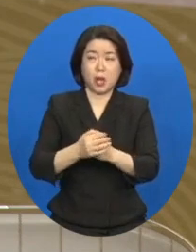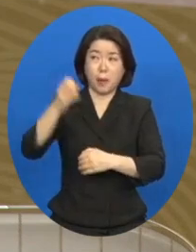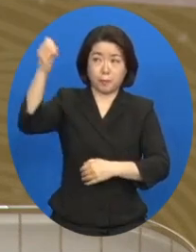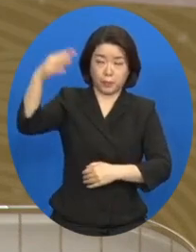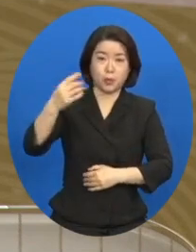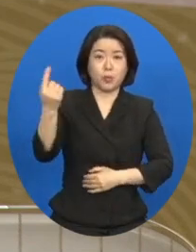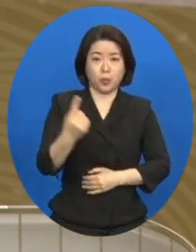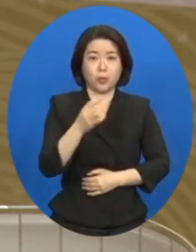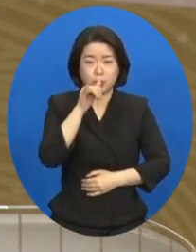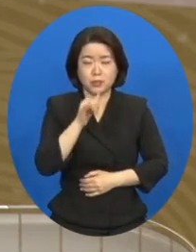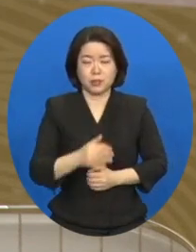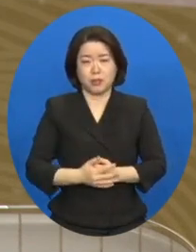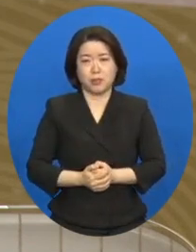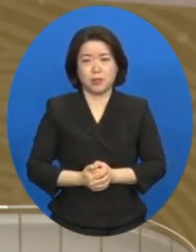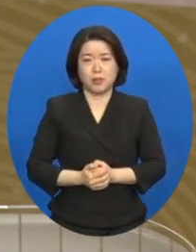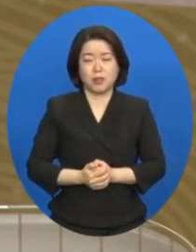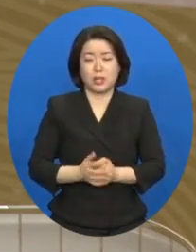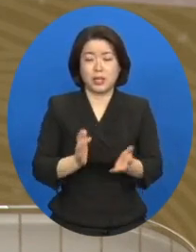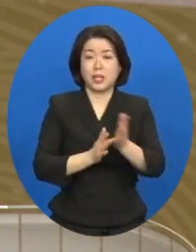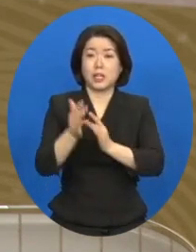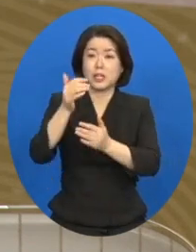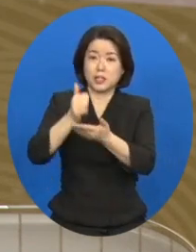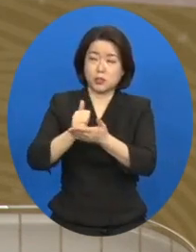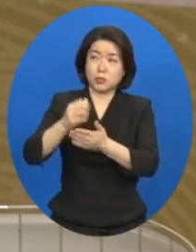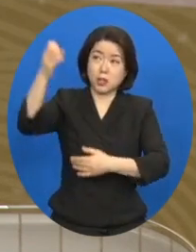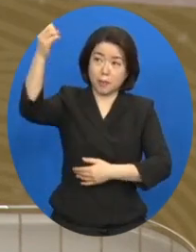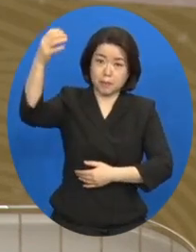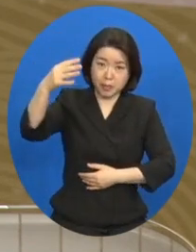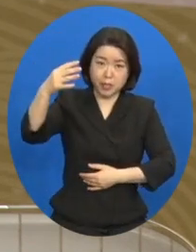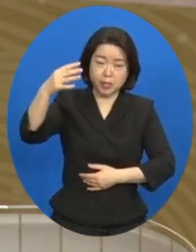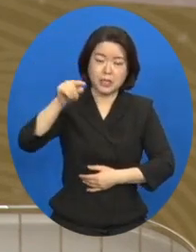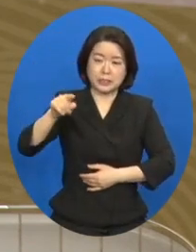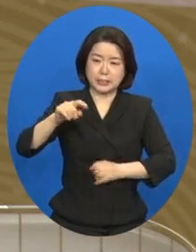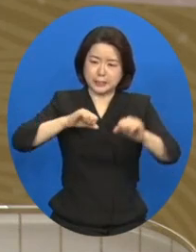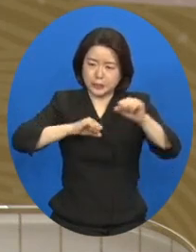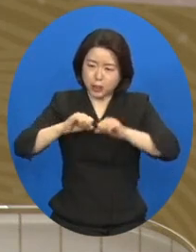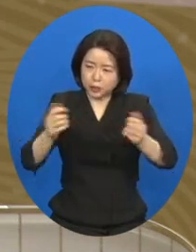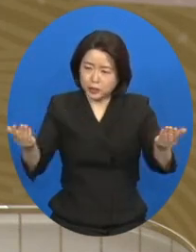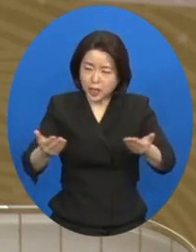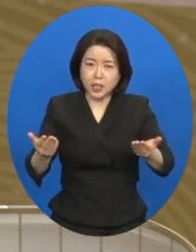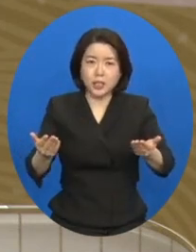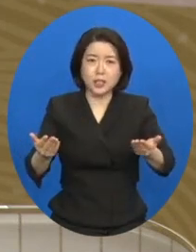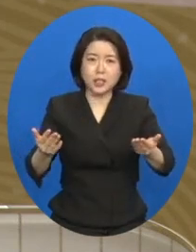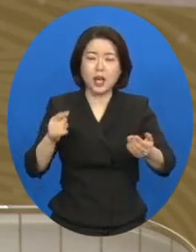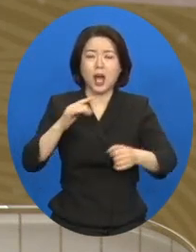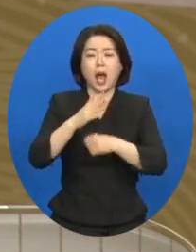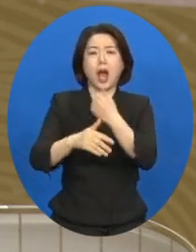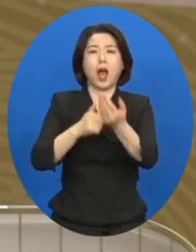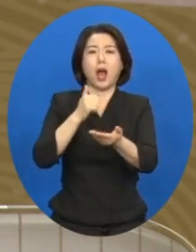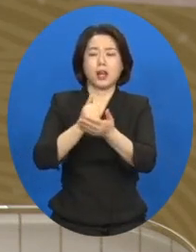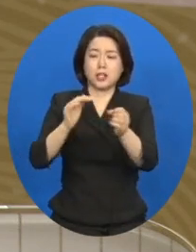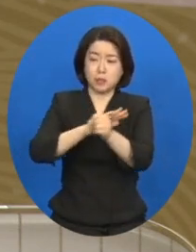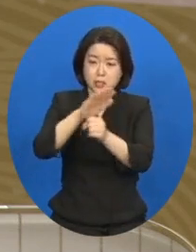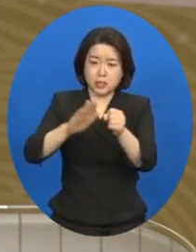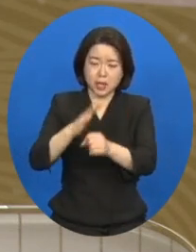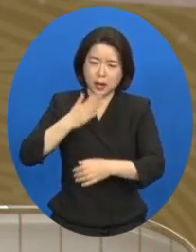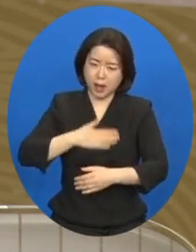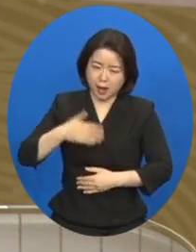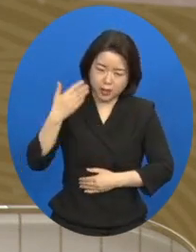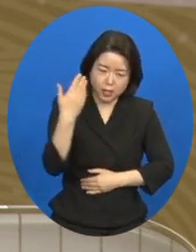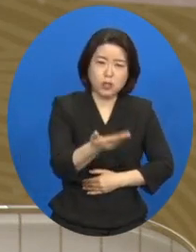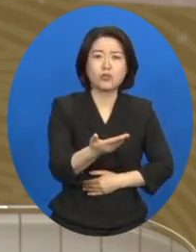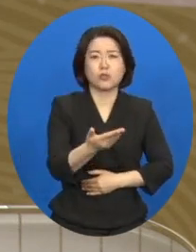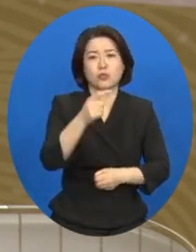빛으로 오신 거예요. 예수님이 빛이신 역사가 바로 하나님의 사랑을 알게